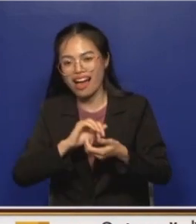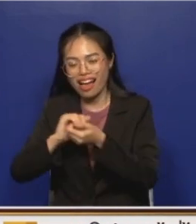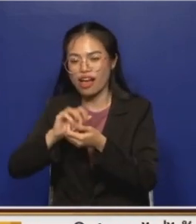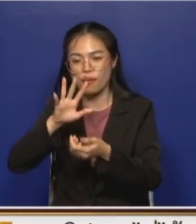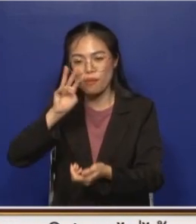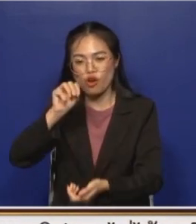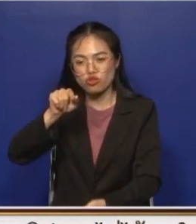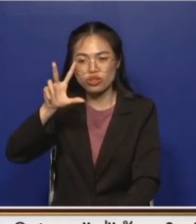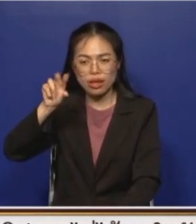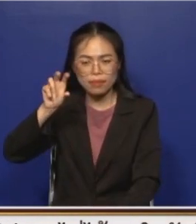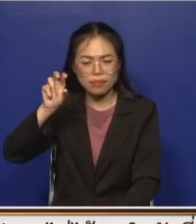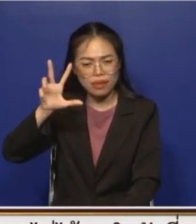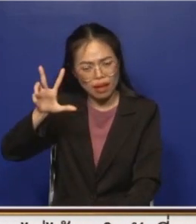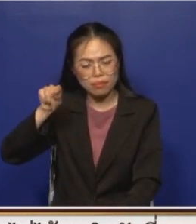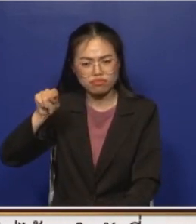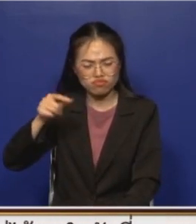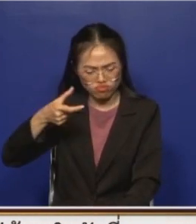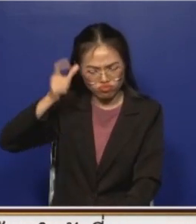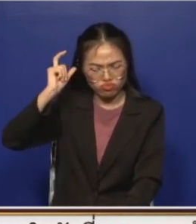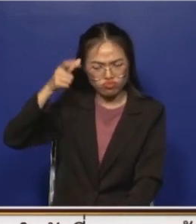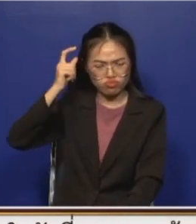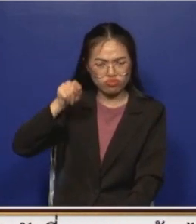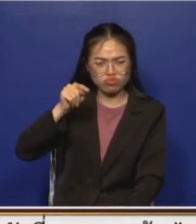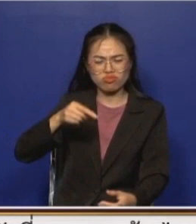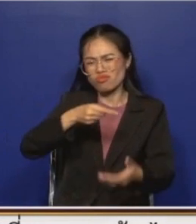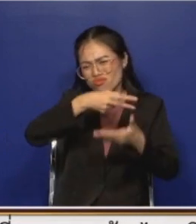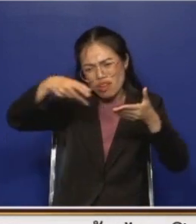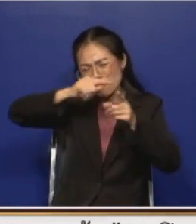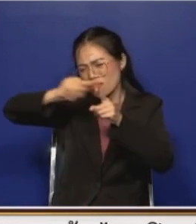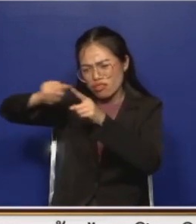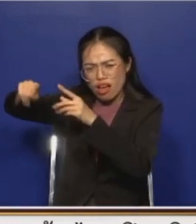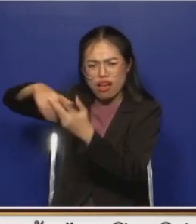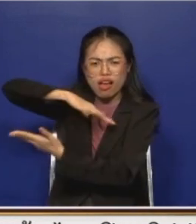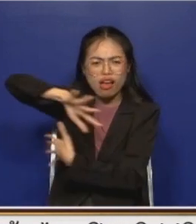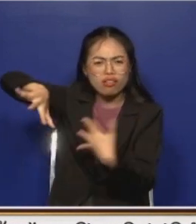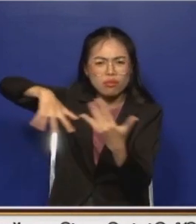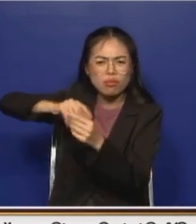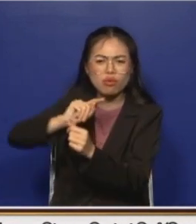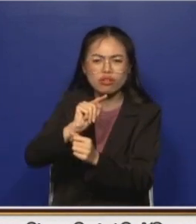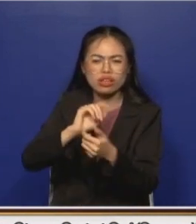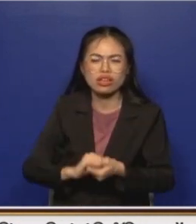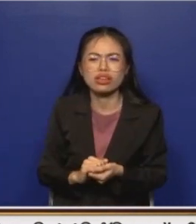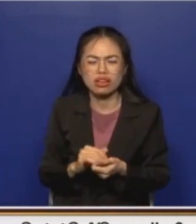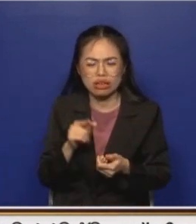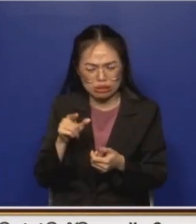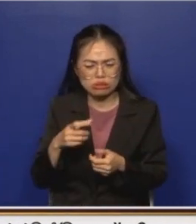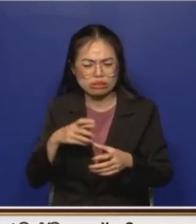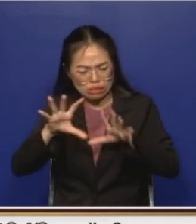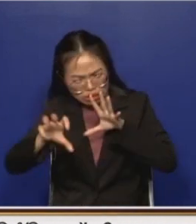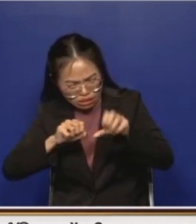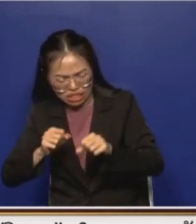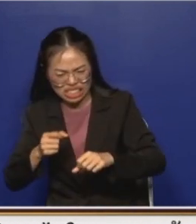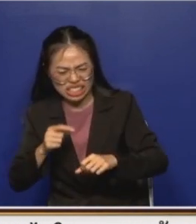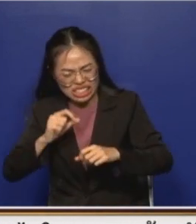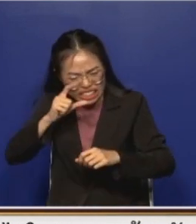เกินเลยความจริงนะจะพูดอะไรมันต้องมีเหตุและมีผลฮะมันเกิดการโกงออนไลน์ขึ้นเป็น